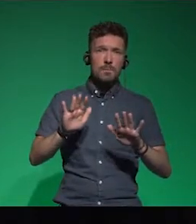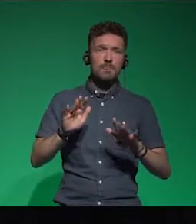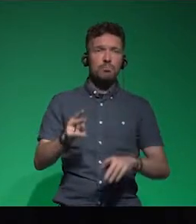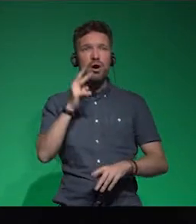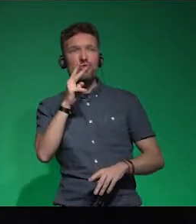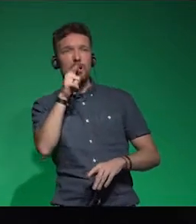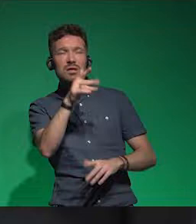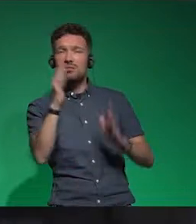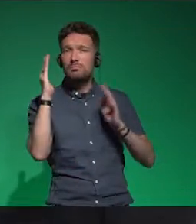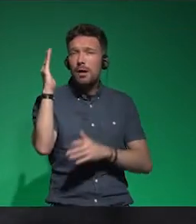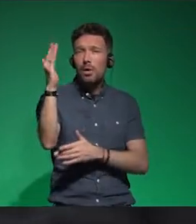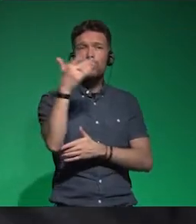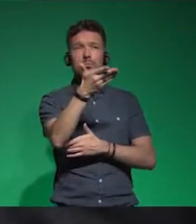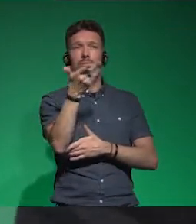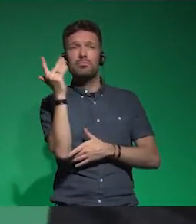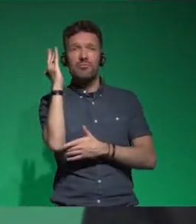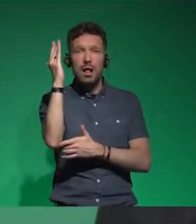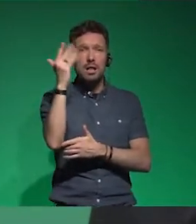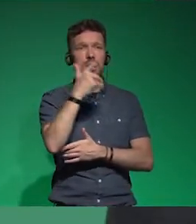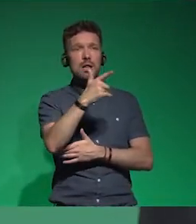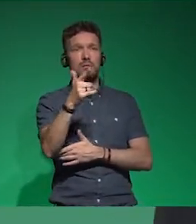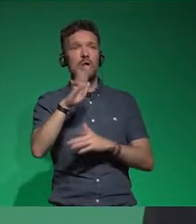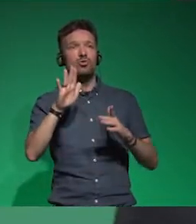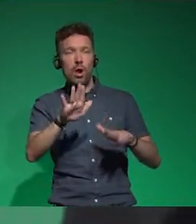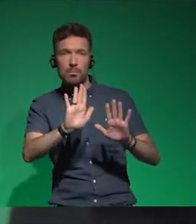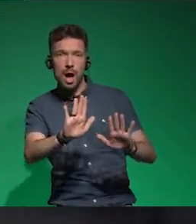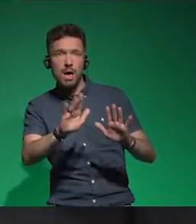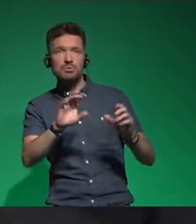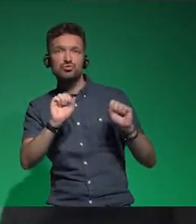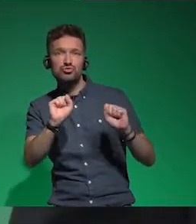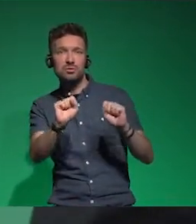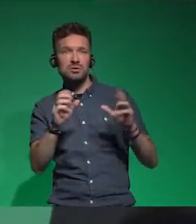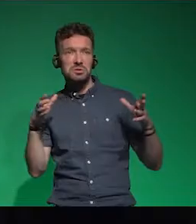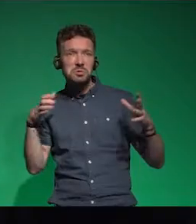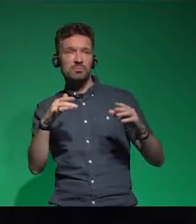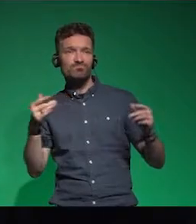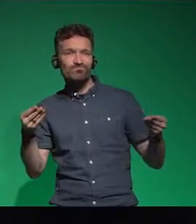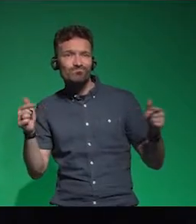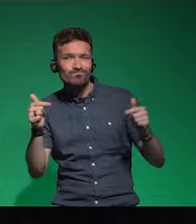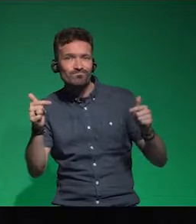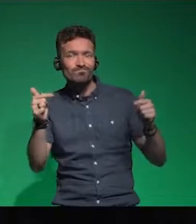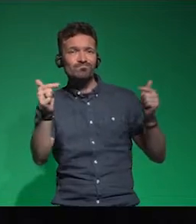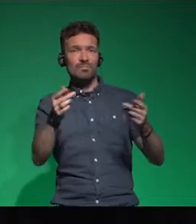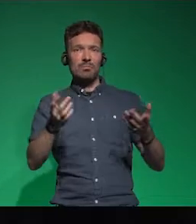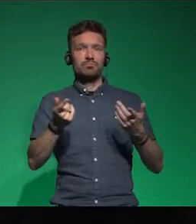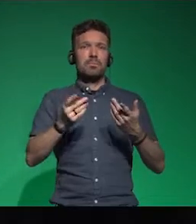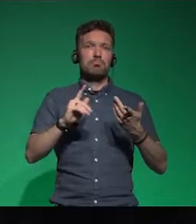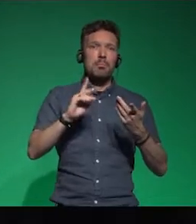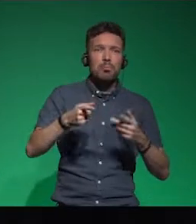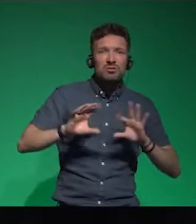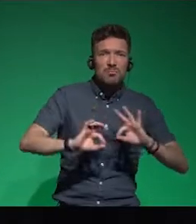stabilisieren, dass ihre Klimaschutzfunktionen in den nächsten Jahren und Jahrzehnten verbessert sind. Dazu gibt es